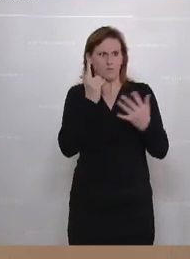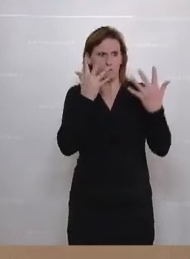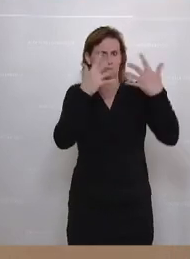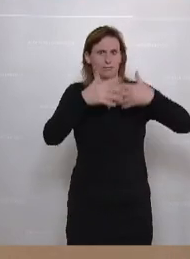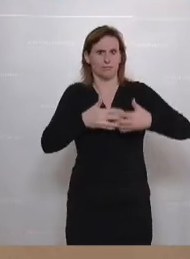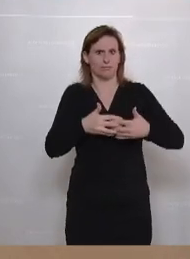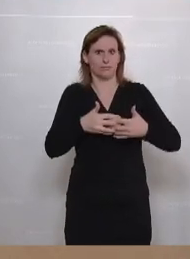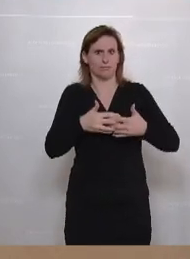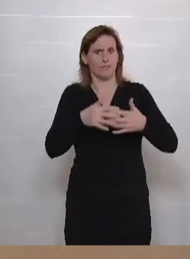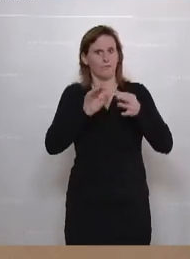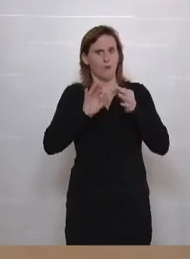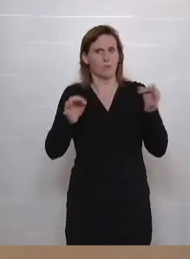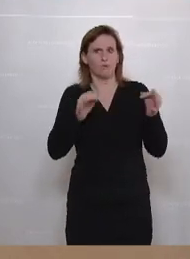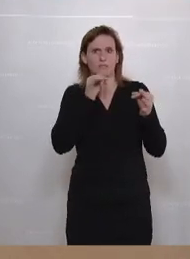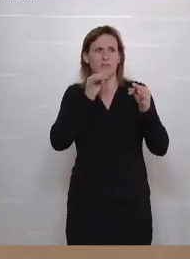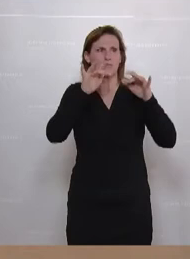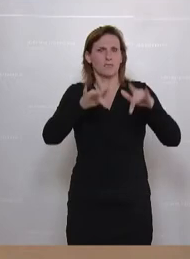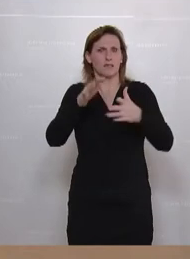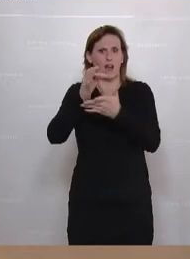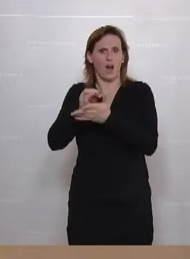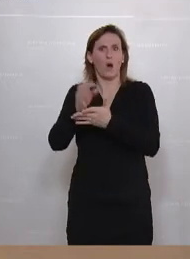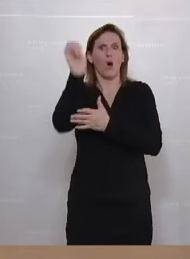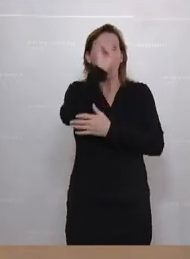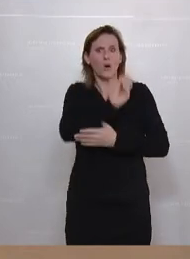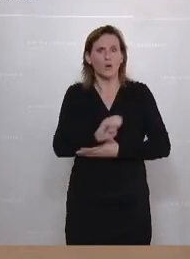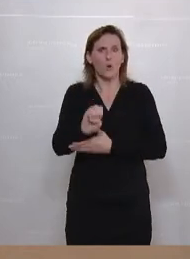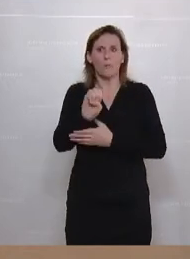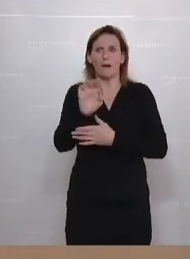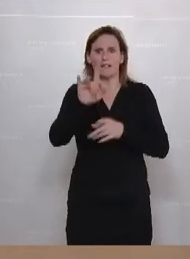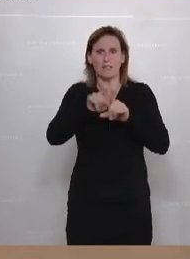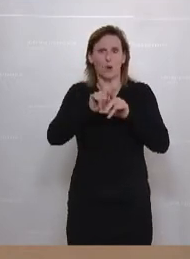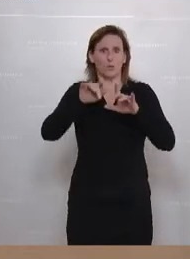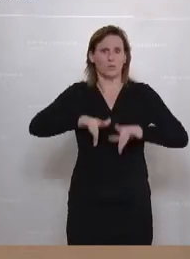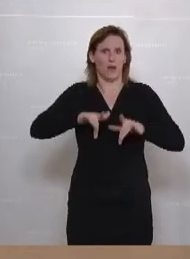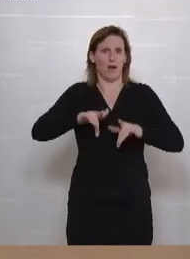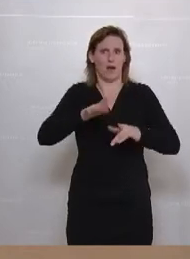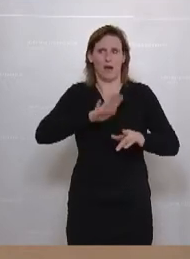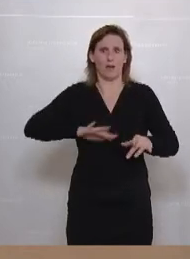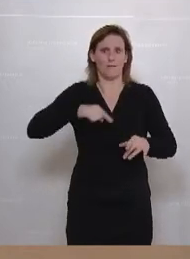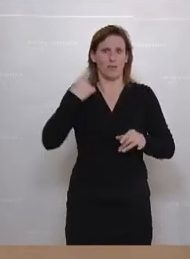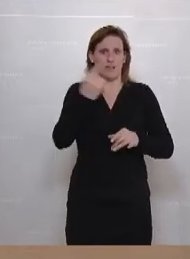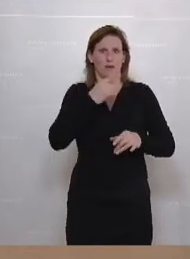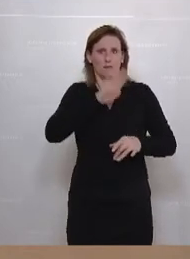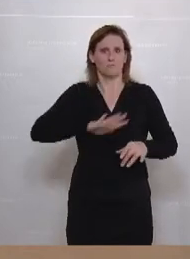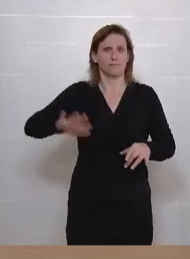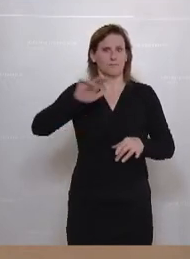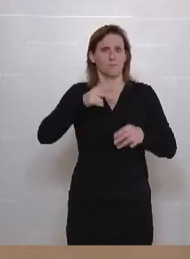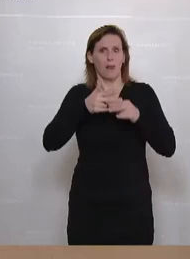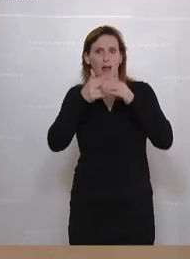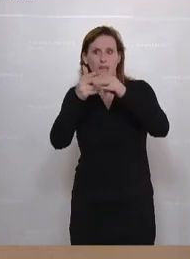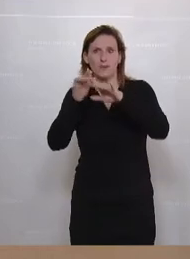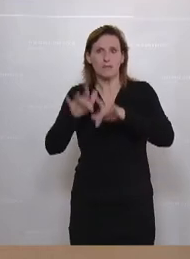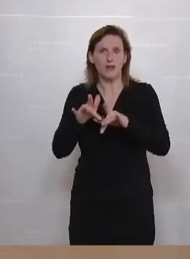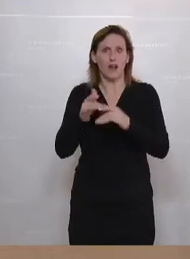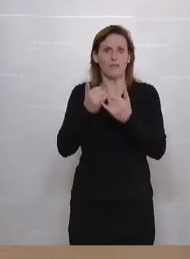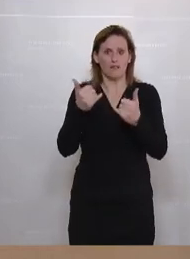mit der Formulierung, das ist nicht vor Ort, weil es ist Europa. In Europa ist auch vor Ort, Herr Abgeordneter, und wir helfen dort natürlich, so wie wir